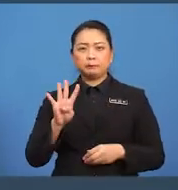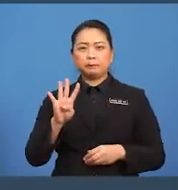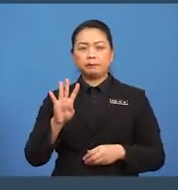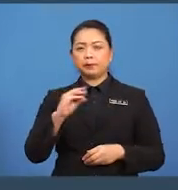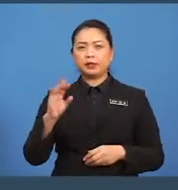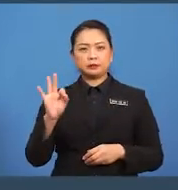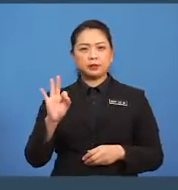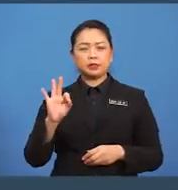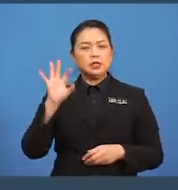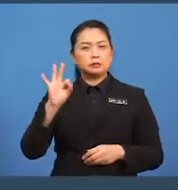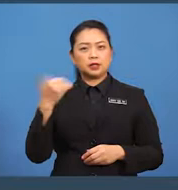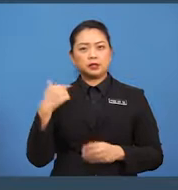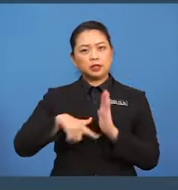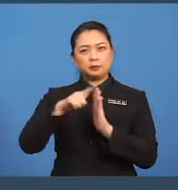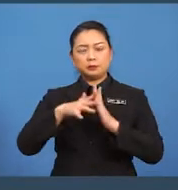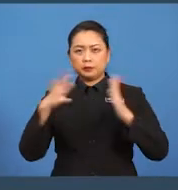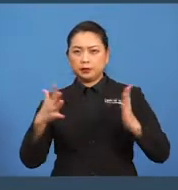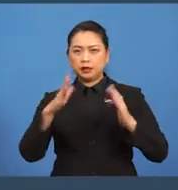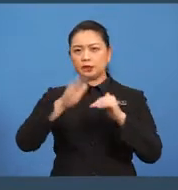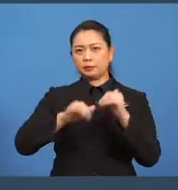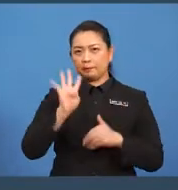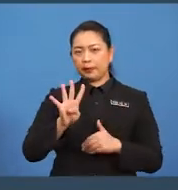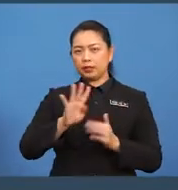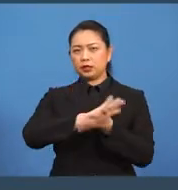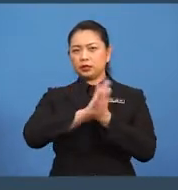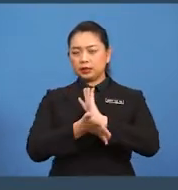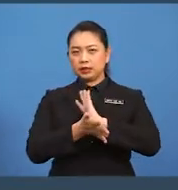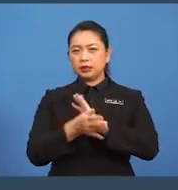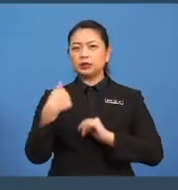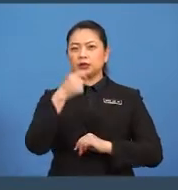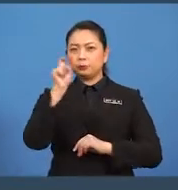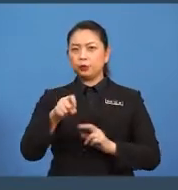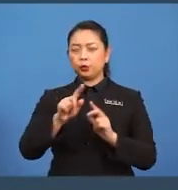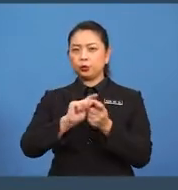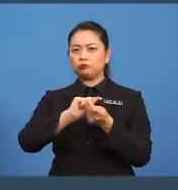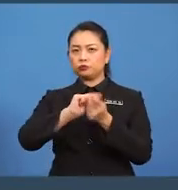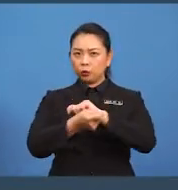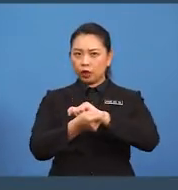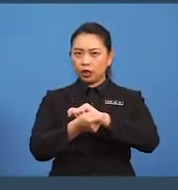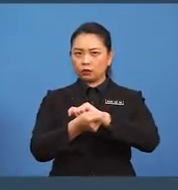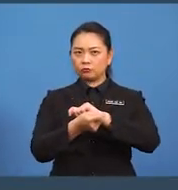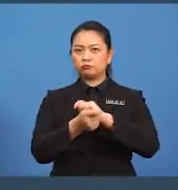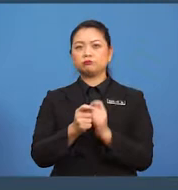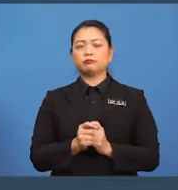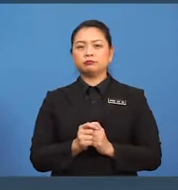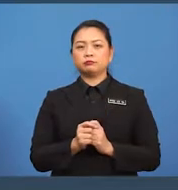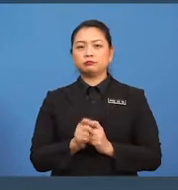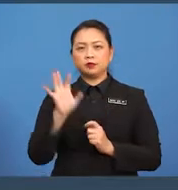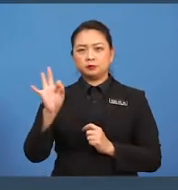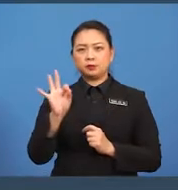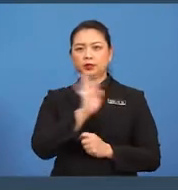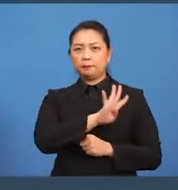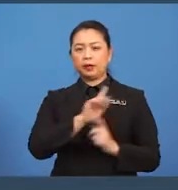adalah lebih besar daripada nombor 4. Jadi, kita perlu menukar kedudukan nombor 9 dan nombor